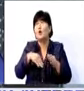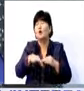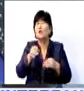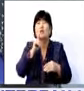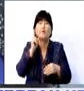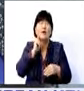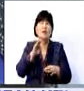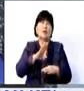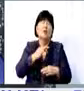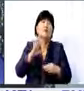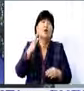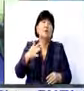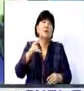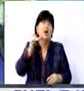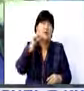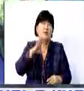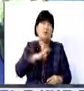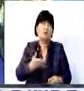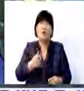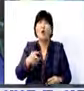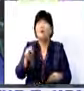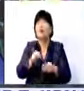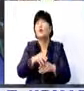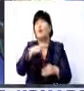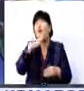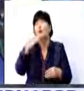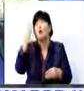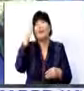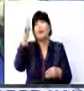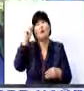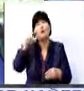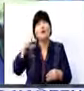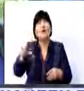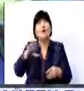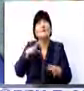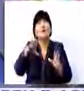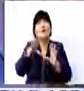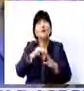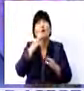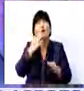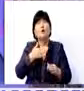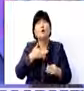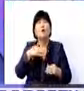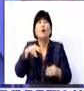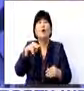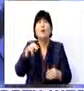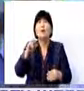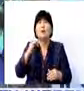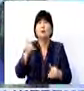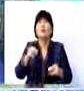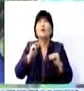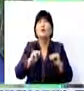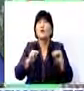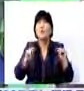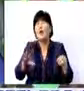таким молодым, всего 50 лет было. Он воспитал много талантливых учеников, в их числе Людмила Пак, которая и сама сегодня